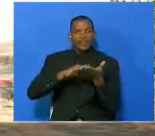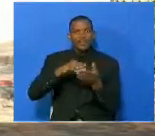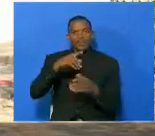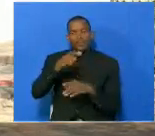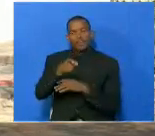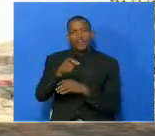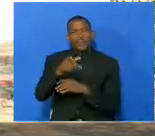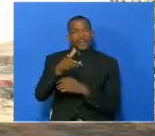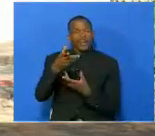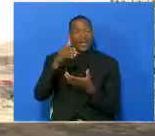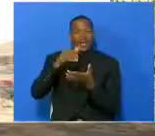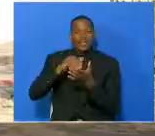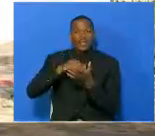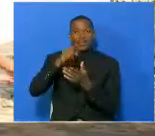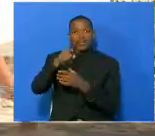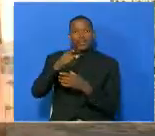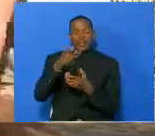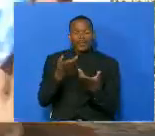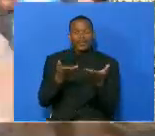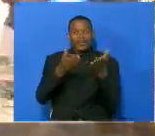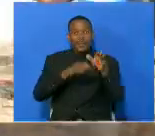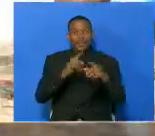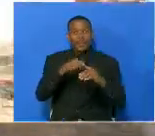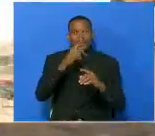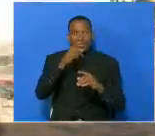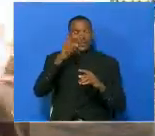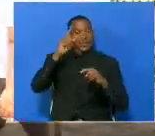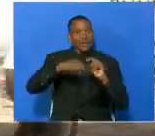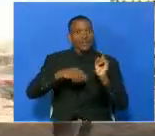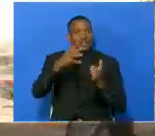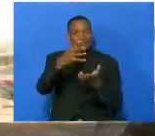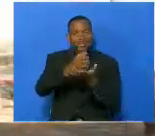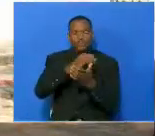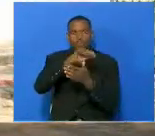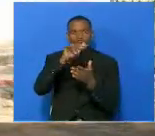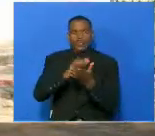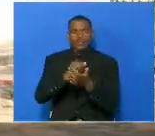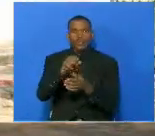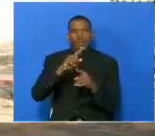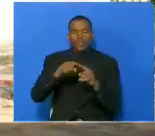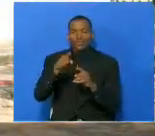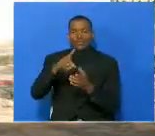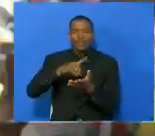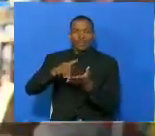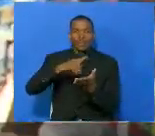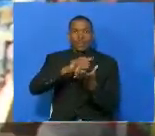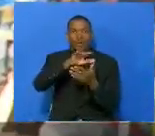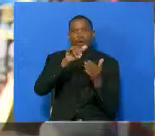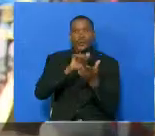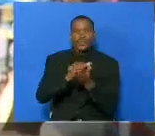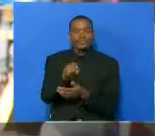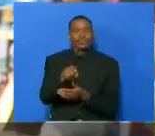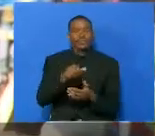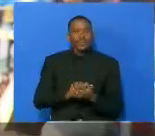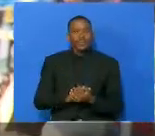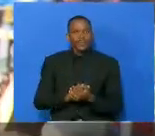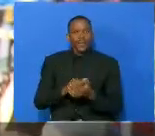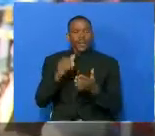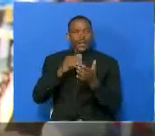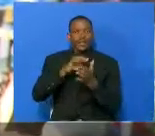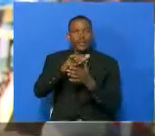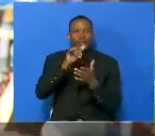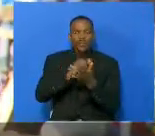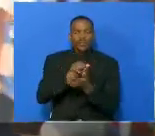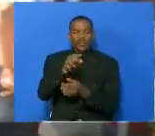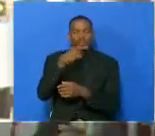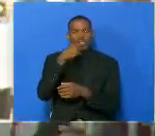ga a tlhokagala hela ke gone le tla utlwang dikgang gore ga lekela claima lote mme nna le ntse le ntsha madi lothe. Lekalana le le tsamaisang a